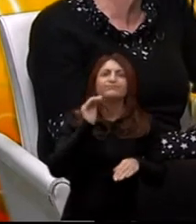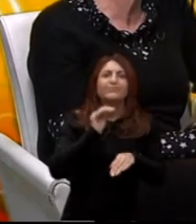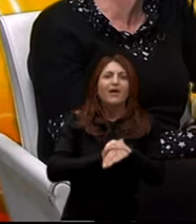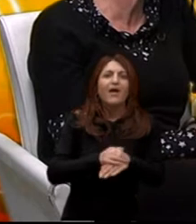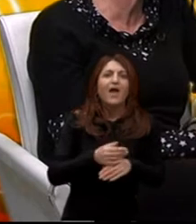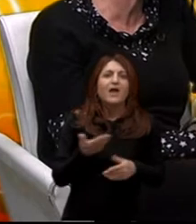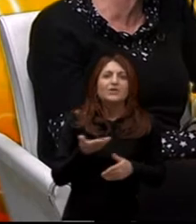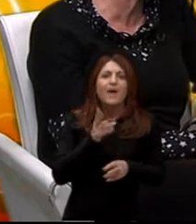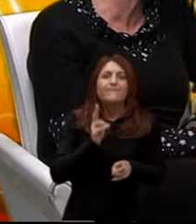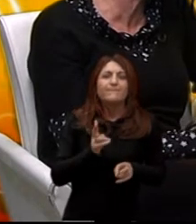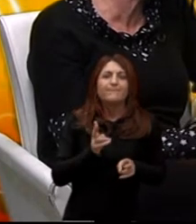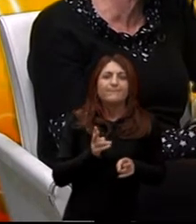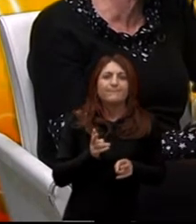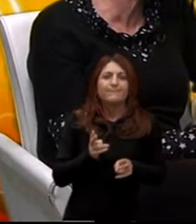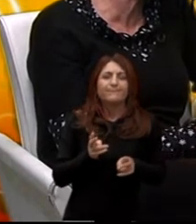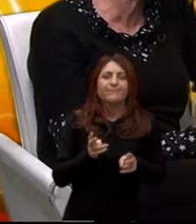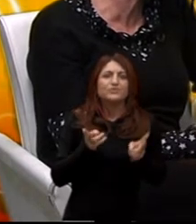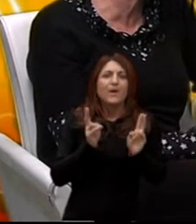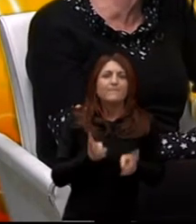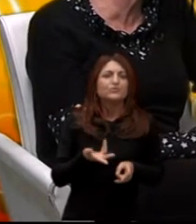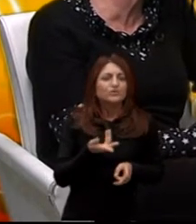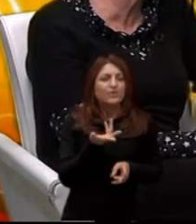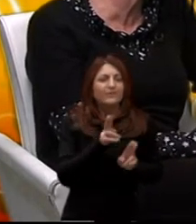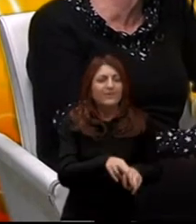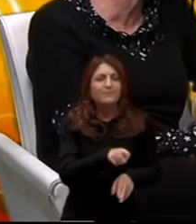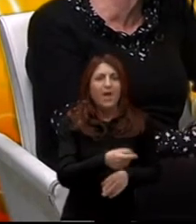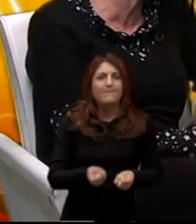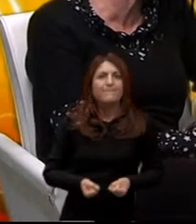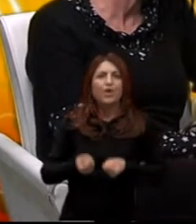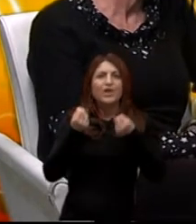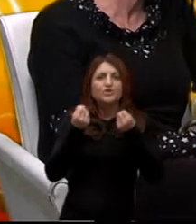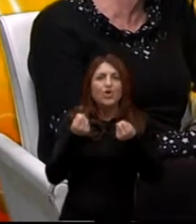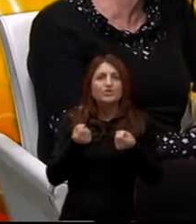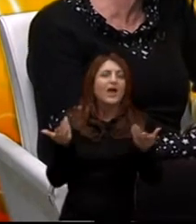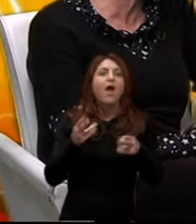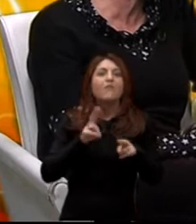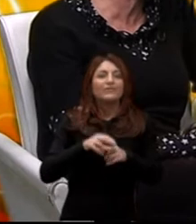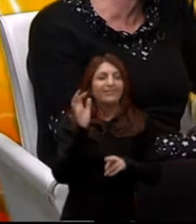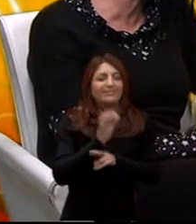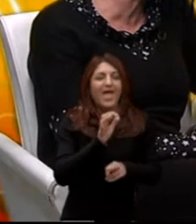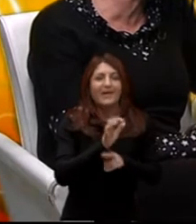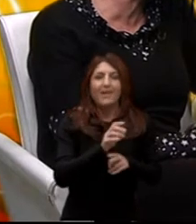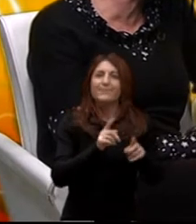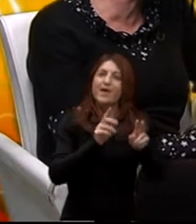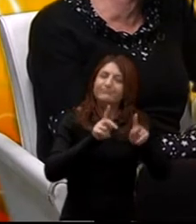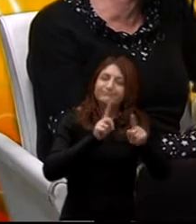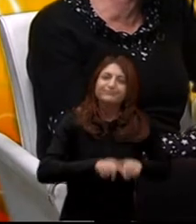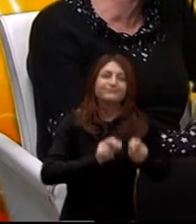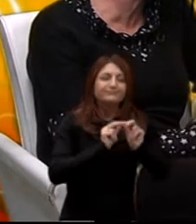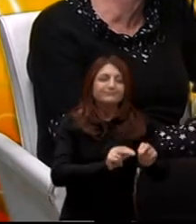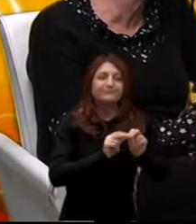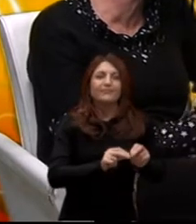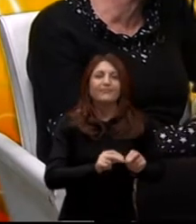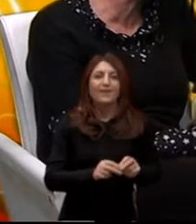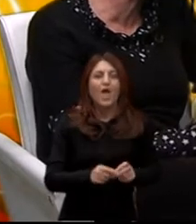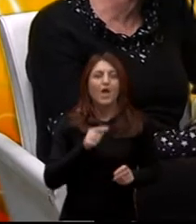se područjima dolazi do poteškoća i na koji način će se terapija provoditi. Naravno, u toj terapiji isto